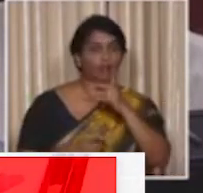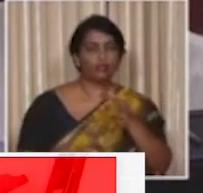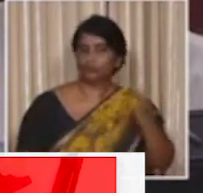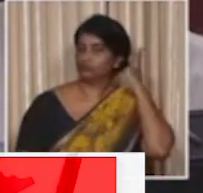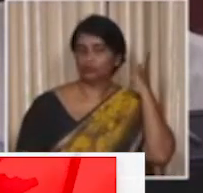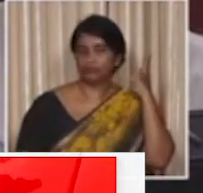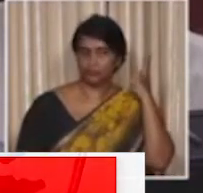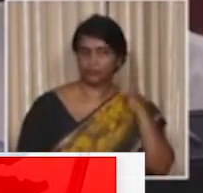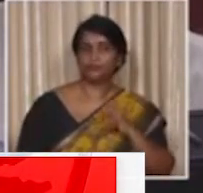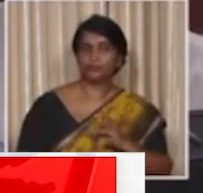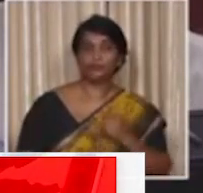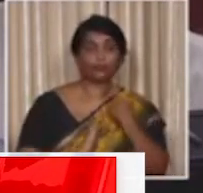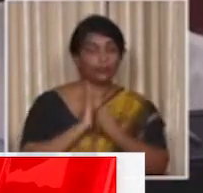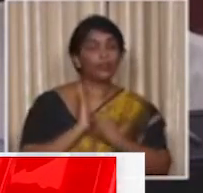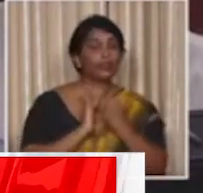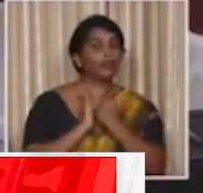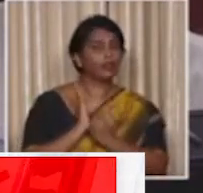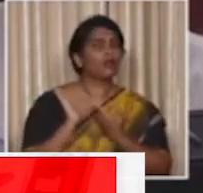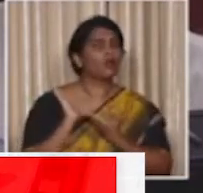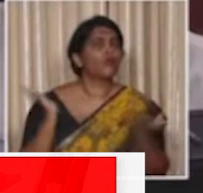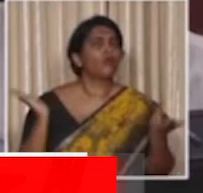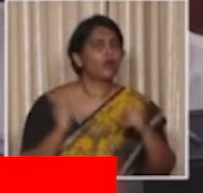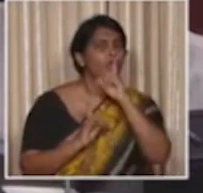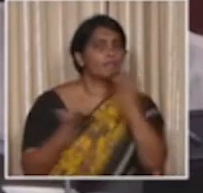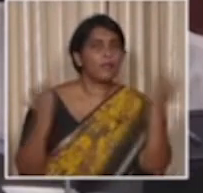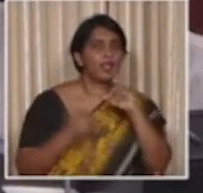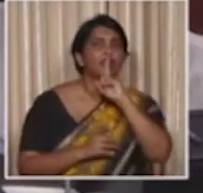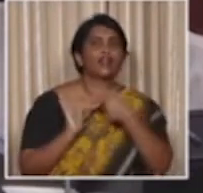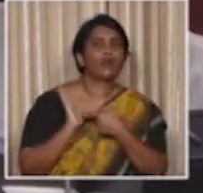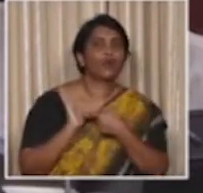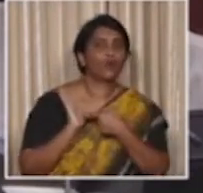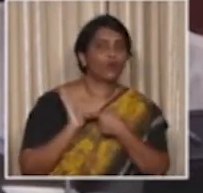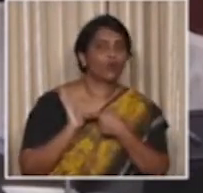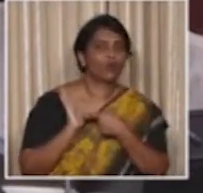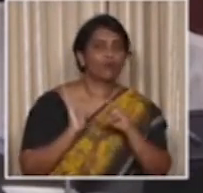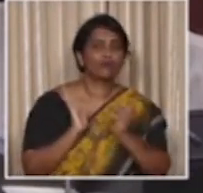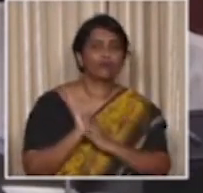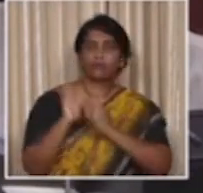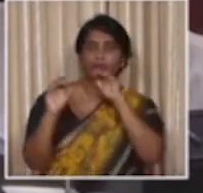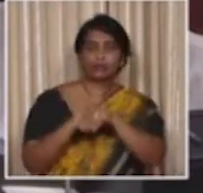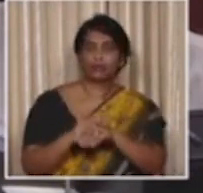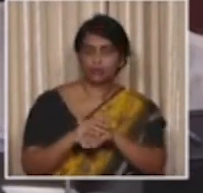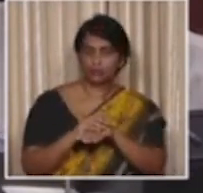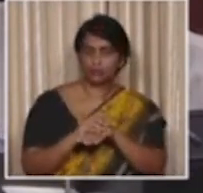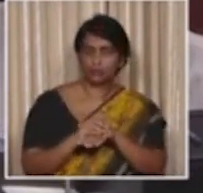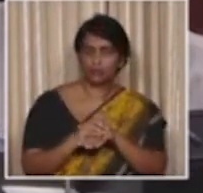කිව්වා. ස්ථාවර නියෝග වල කොහෙද තියෙන්නේ කතා කරන්න බෑ කියලා කාරක සභාවට ගියාම.